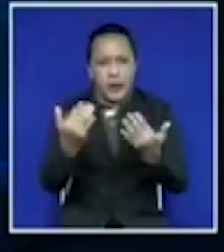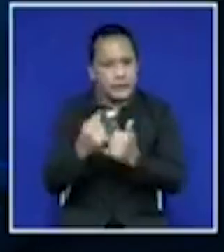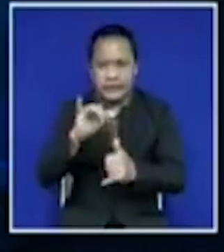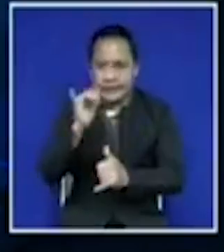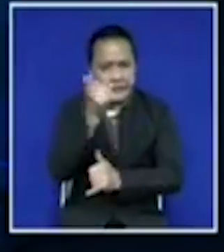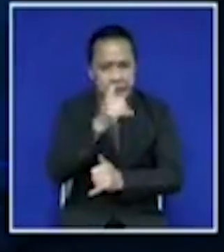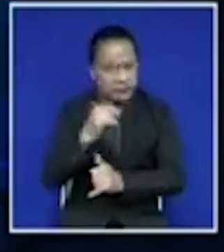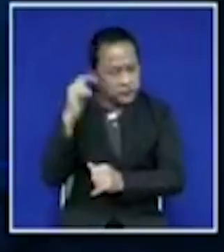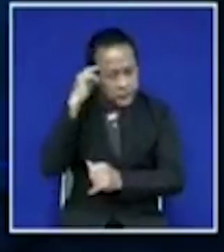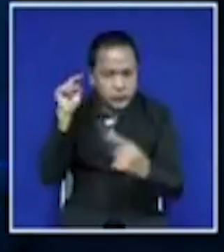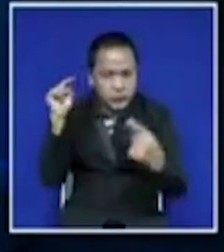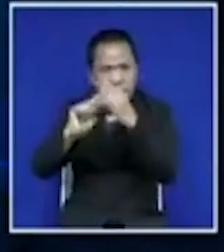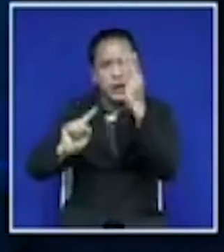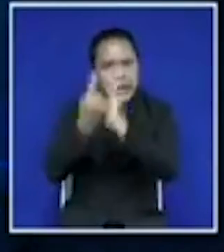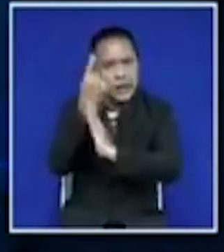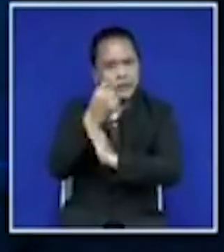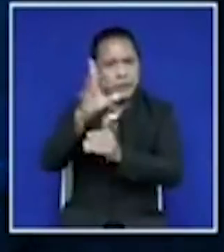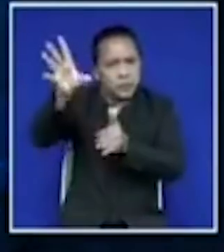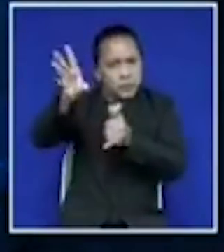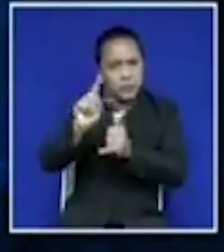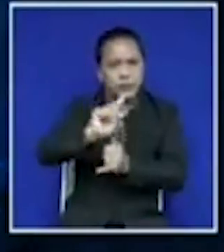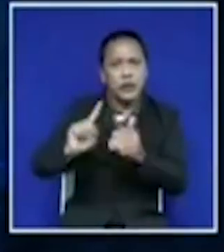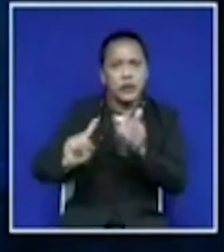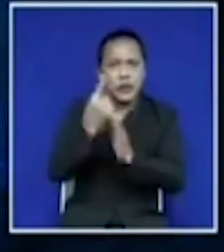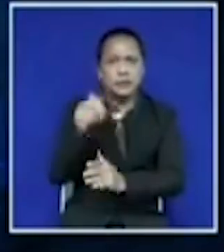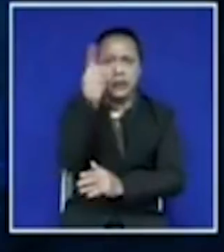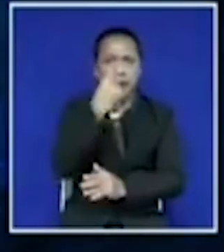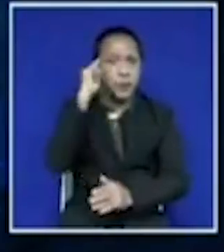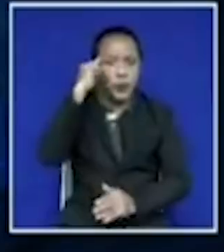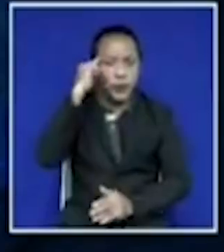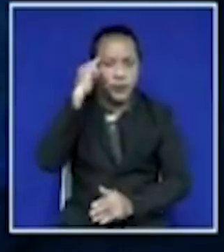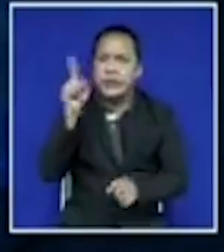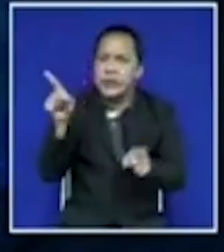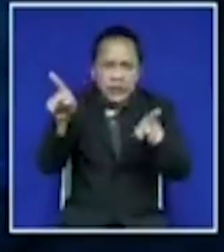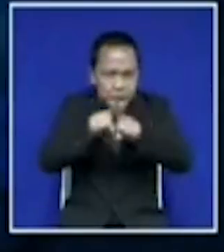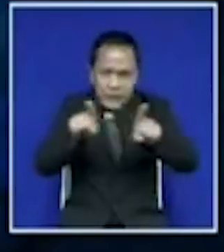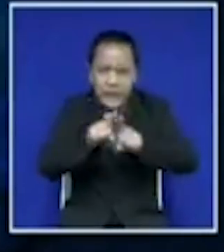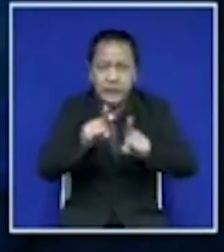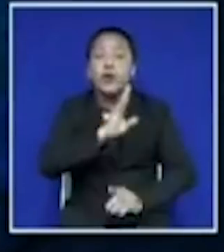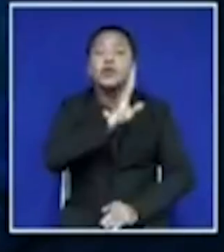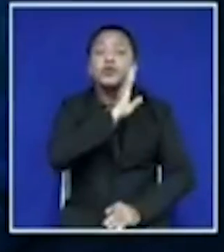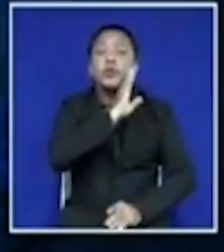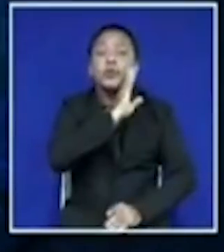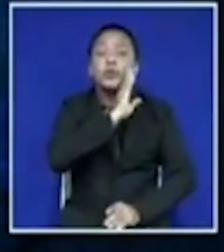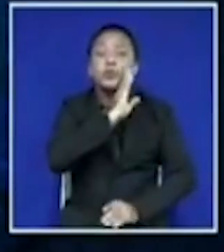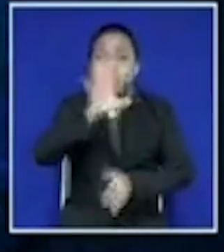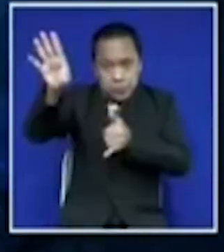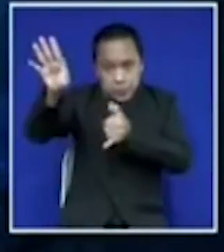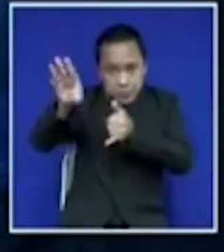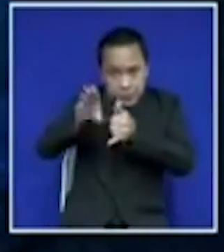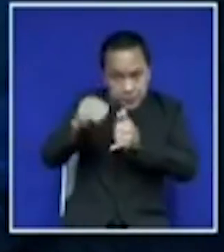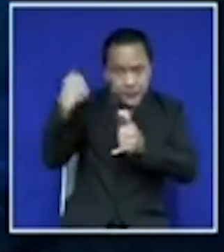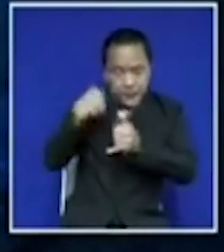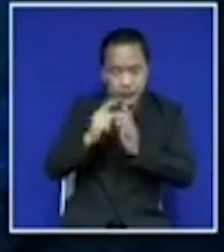ม่สามารถระบุแหล่งที่มาของการติดเชื้อในครั้งนี้ได้เหมือนกันเลยครับถ้าเกิดการติดเชื้อขึ้นมา